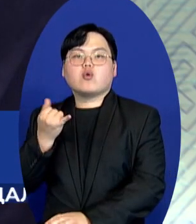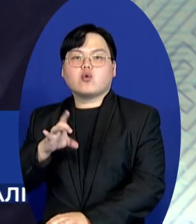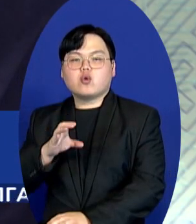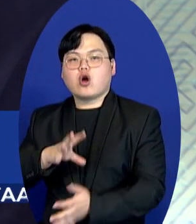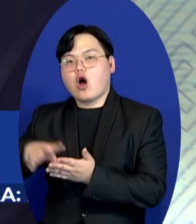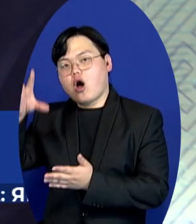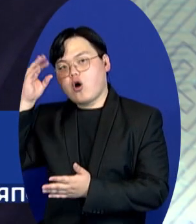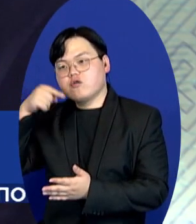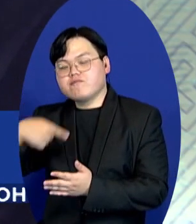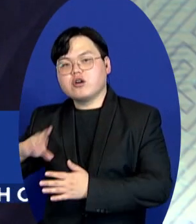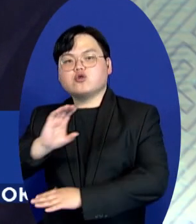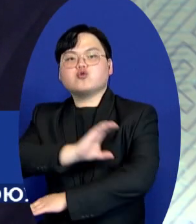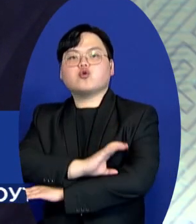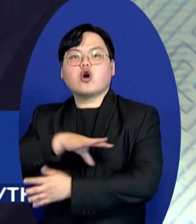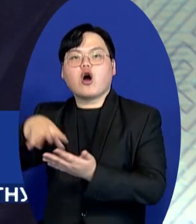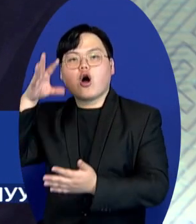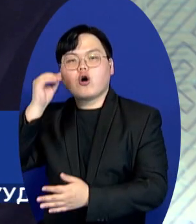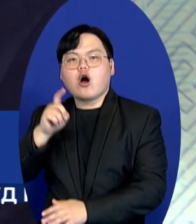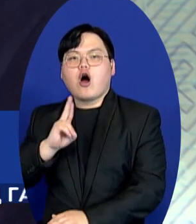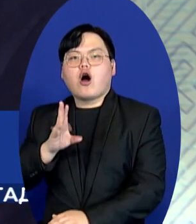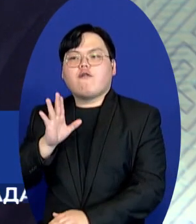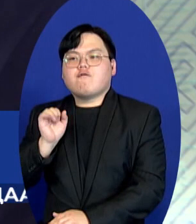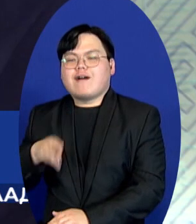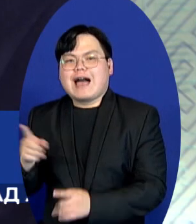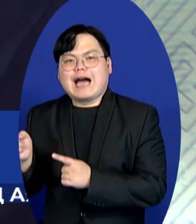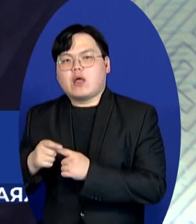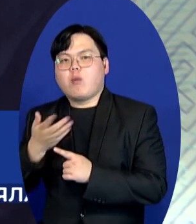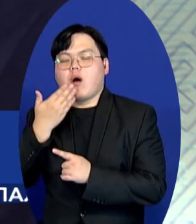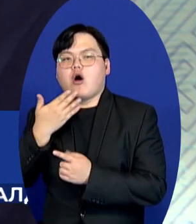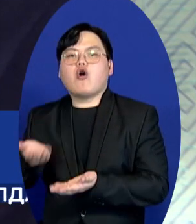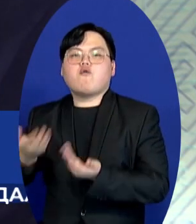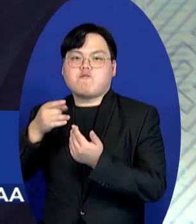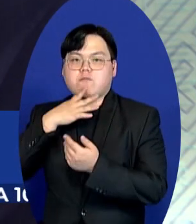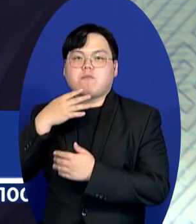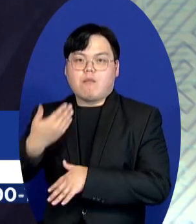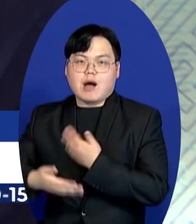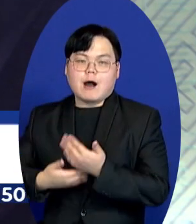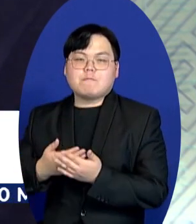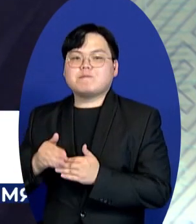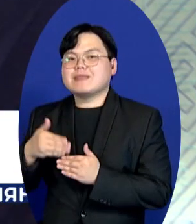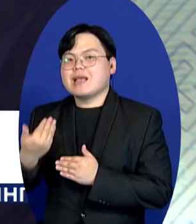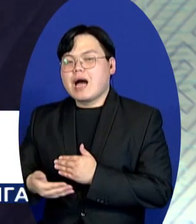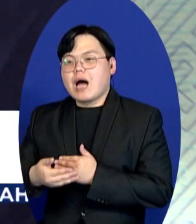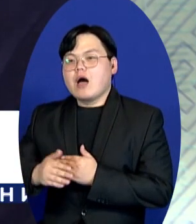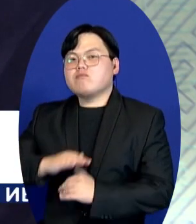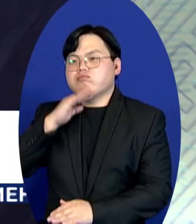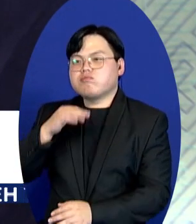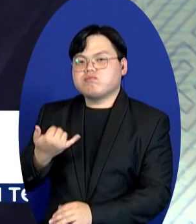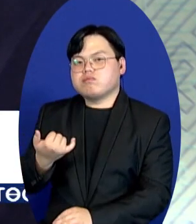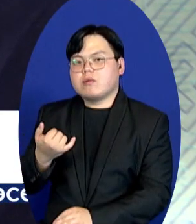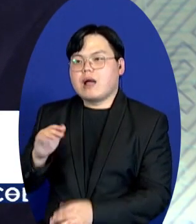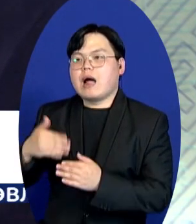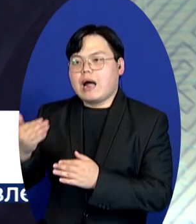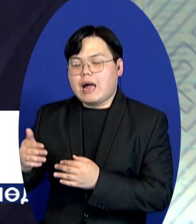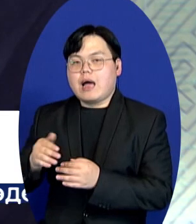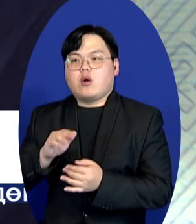өөртөө сургуулийн нэгдүгээр курсын оюутнуудаа бол ямар нэг ковоц авахгүйгээр бол авч байгаа. Эний дараа бол оюутны байрыг дүүргэлтэ харж, бусад курс буюу 2,